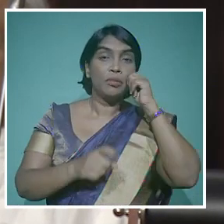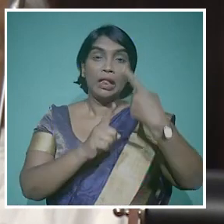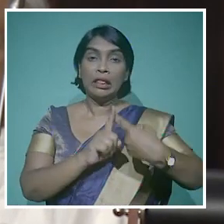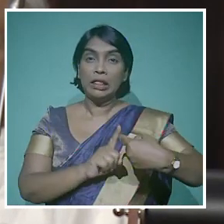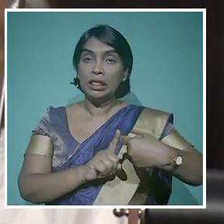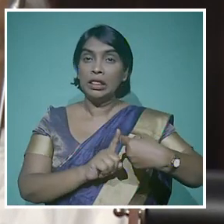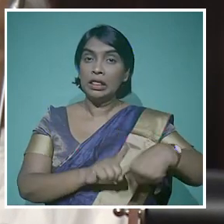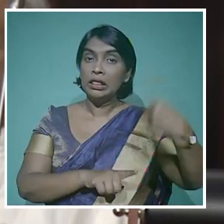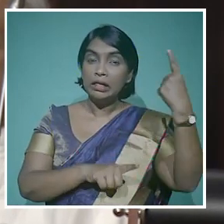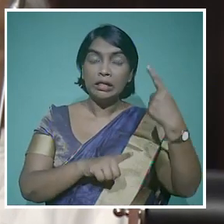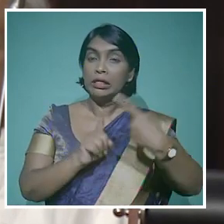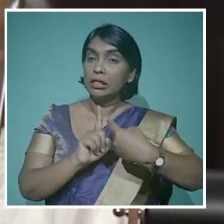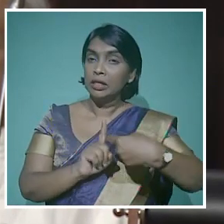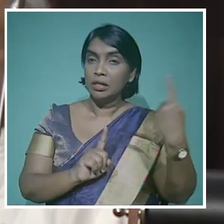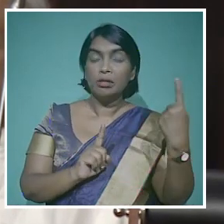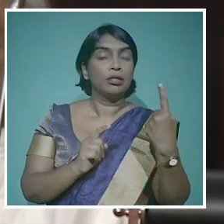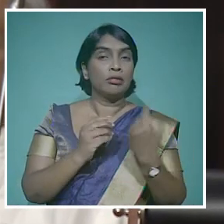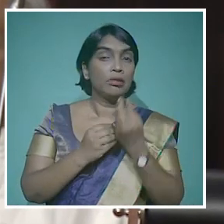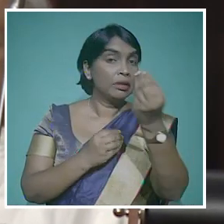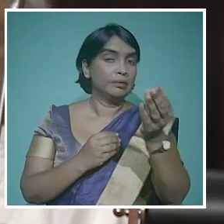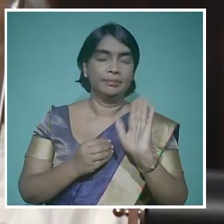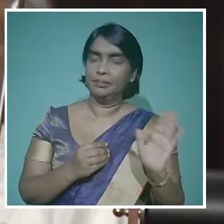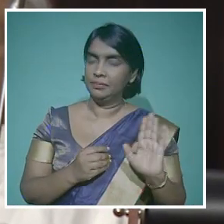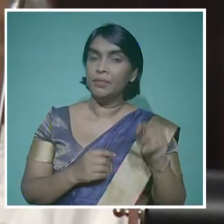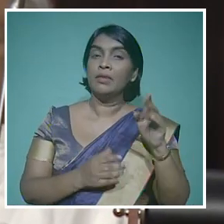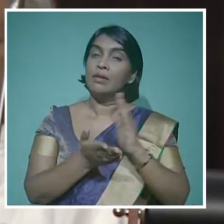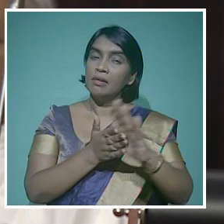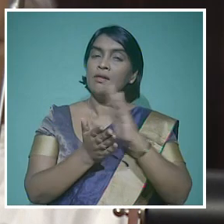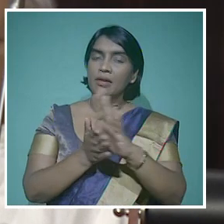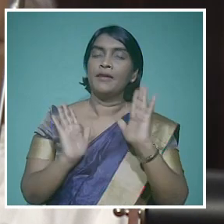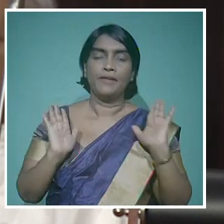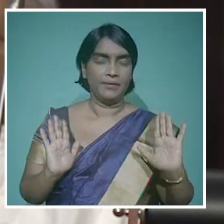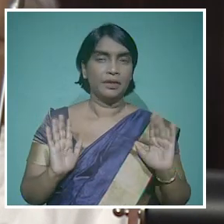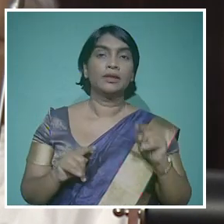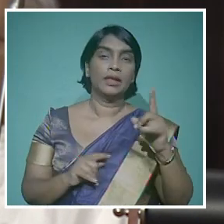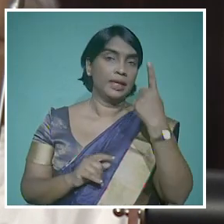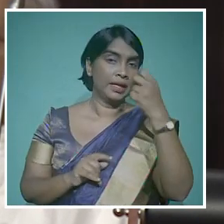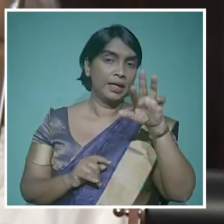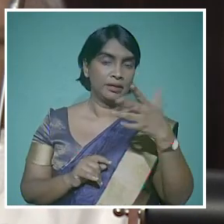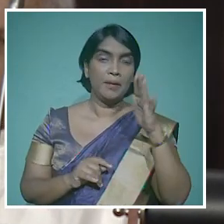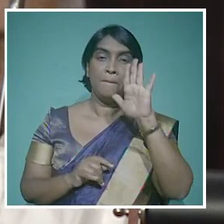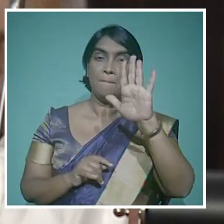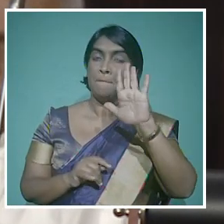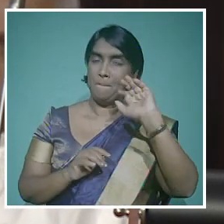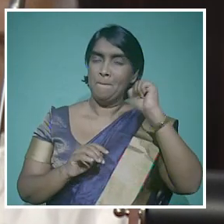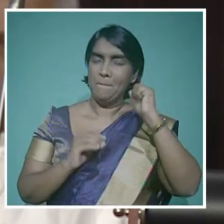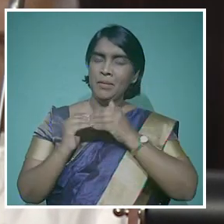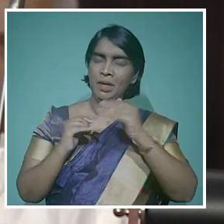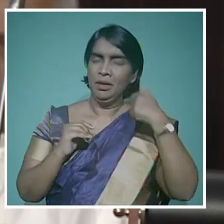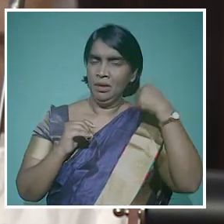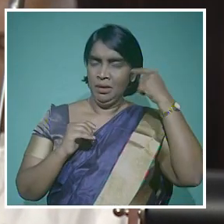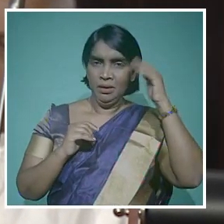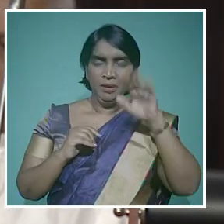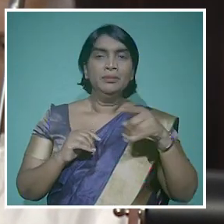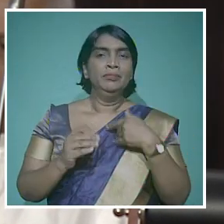වීමේ අවස්ථාව නිර්මාණය කරන්නට නොවේ, සහන ලබා දෙන්නටයි. 1950 ගණන් සීපත් කරන